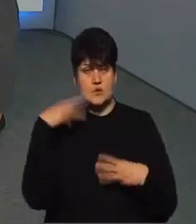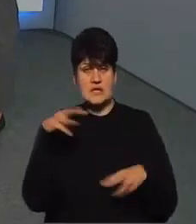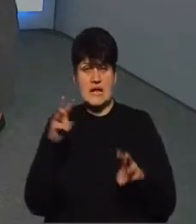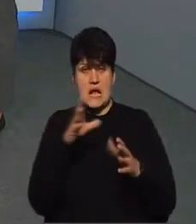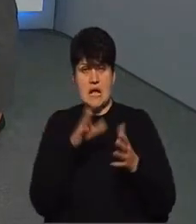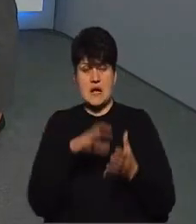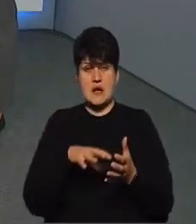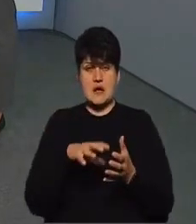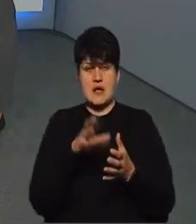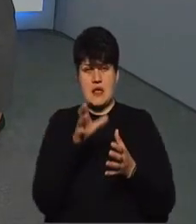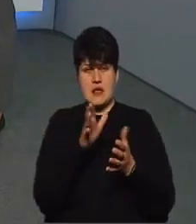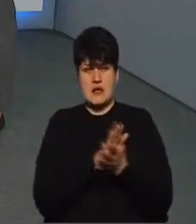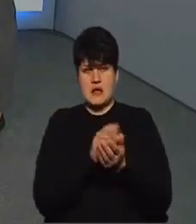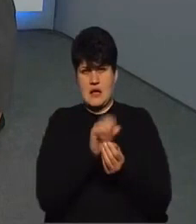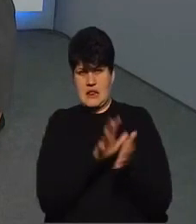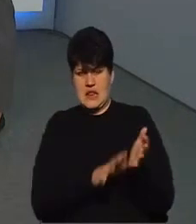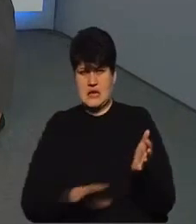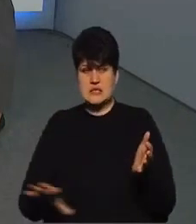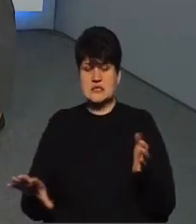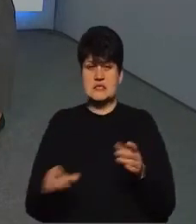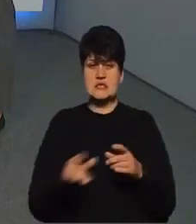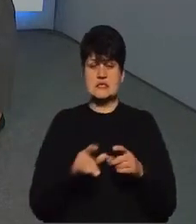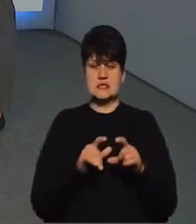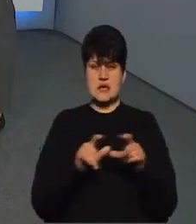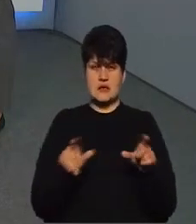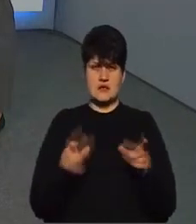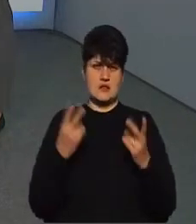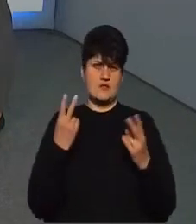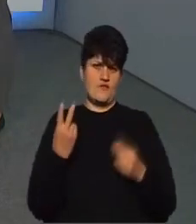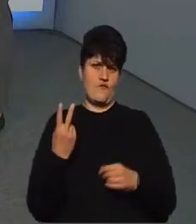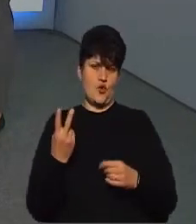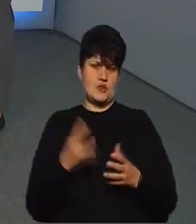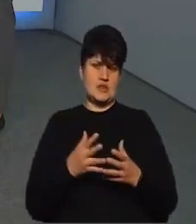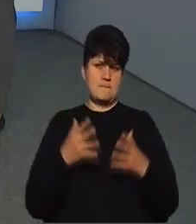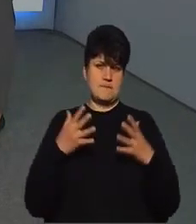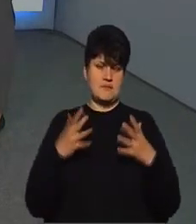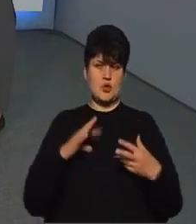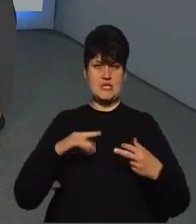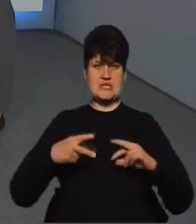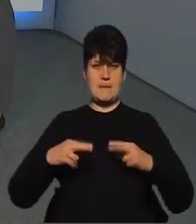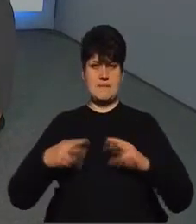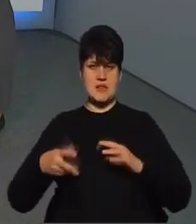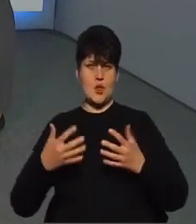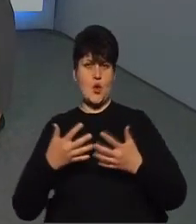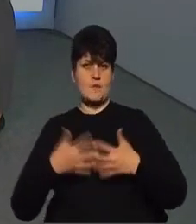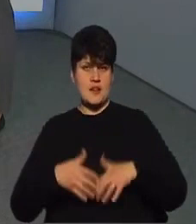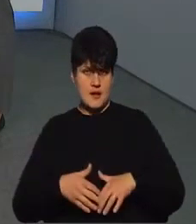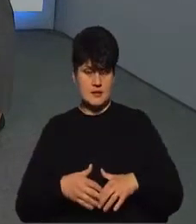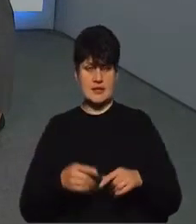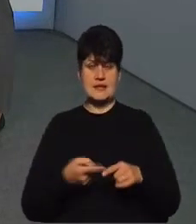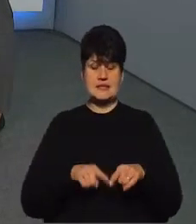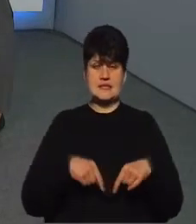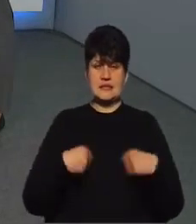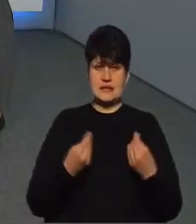насосних станцій, де на 2 найбільших цих станціях було замінено обладнання. До речі, дало економію більше